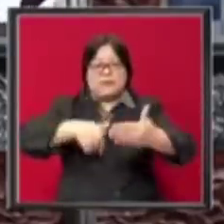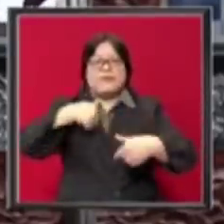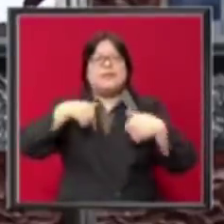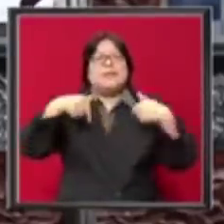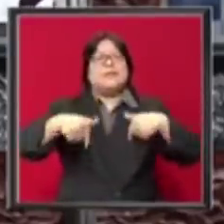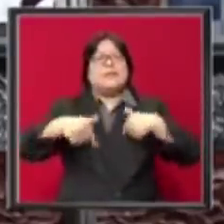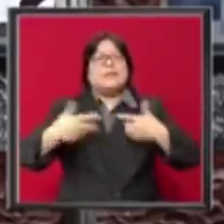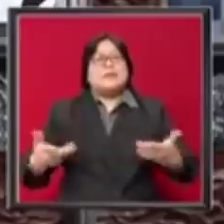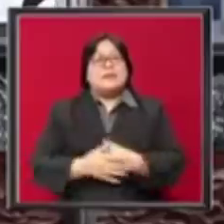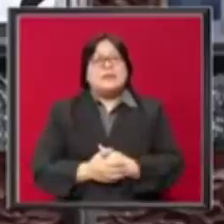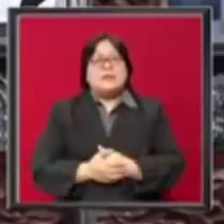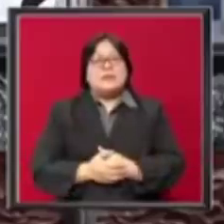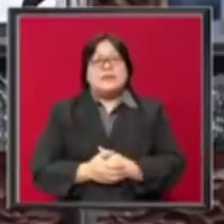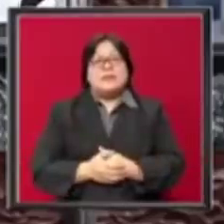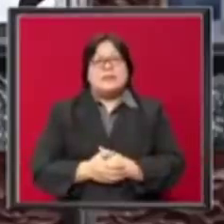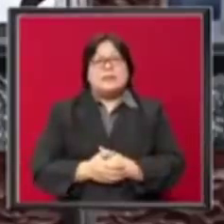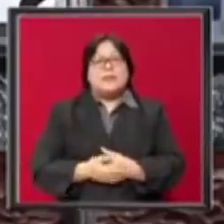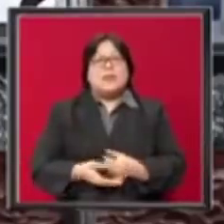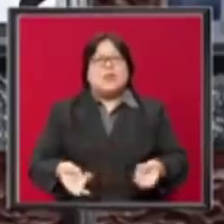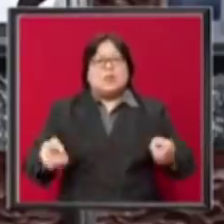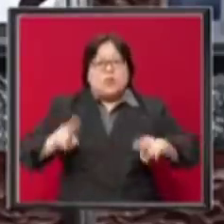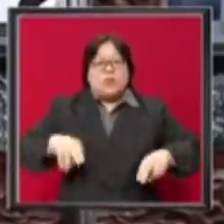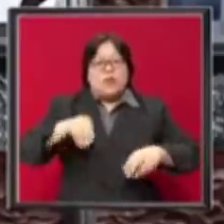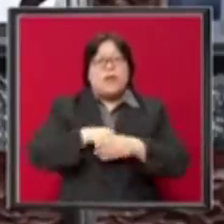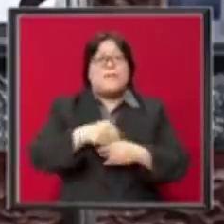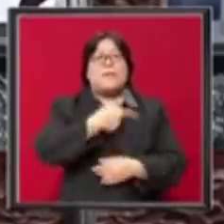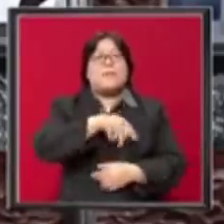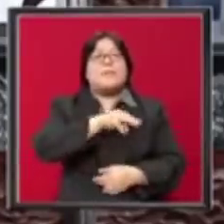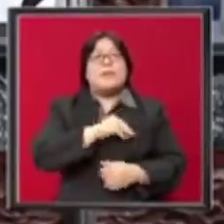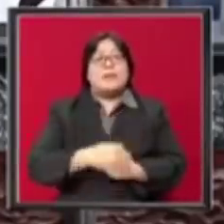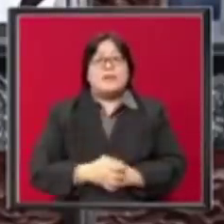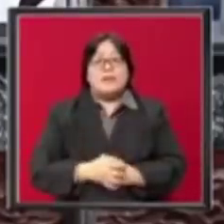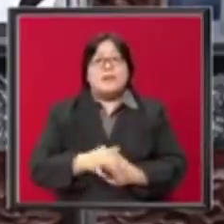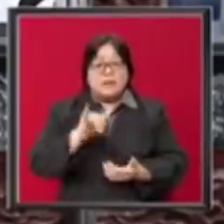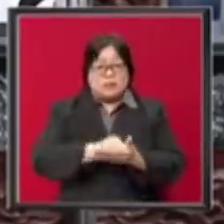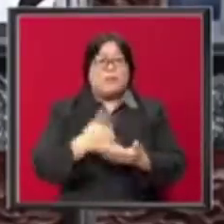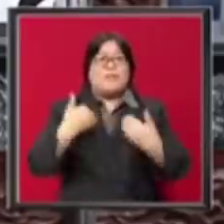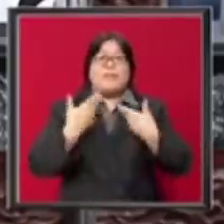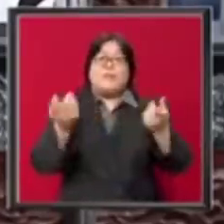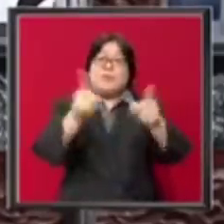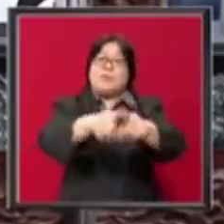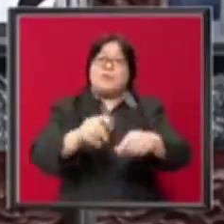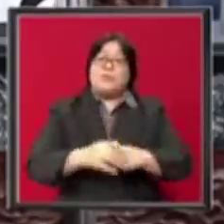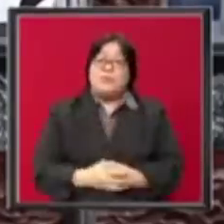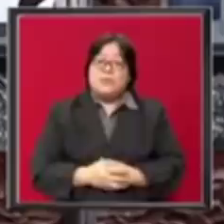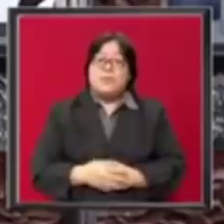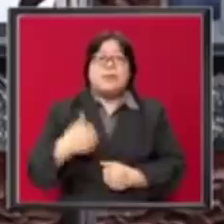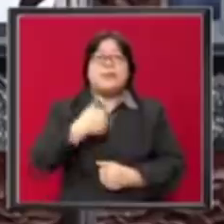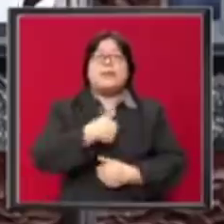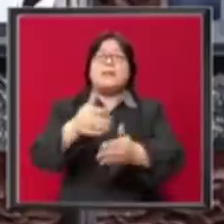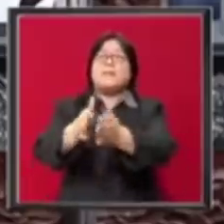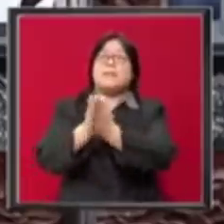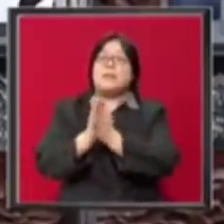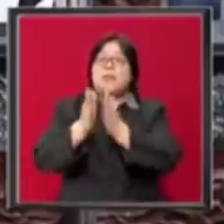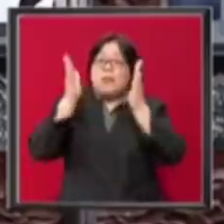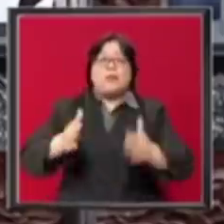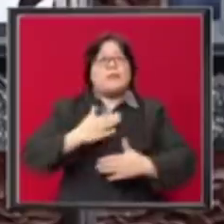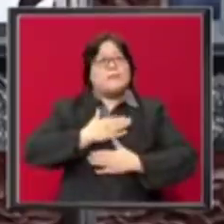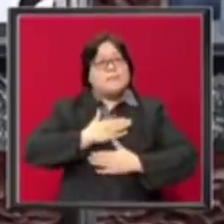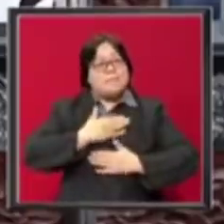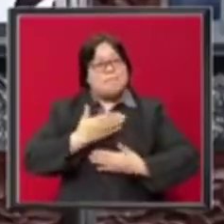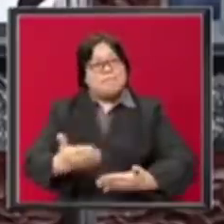kira kontrak di kementerian tu. Ya, ini yang pernah berlaku. Kita minta orang